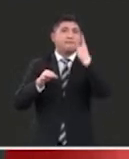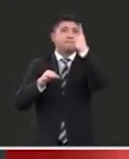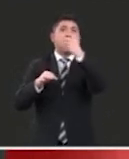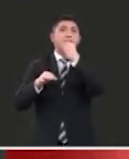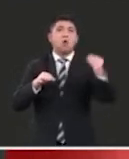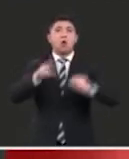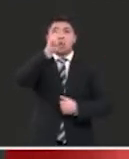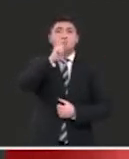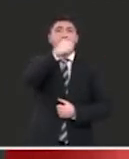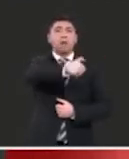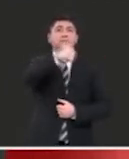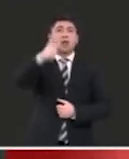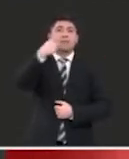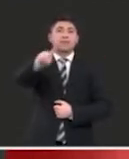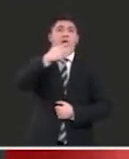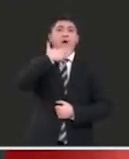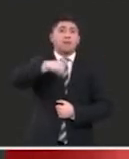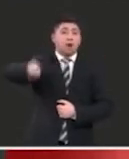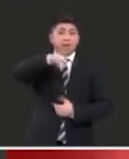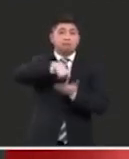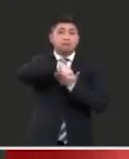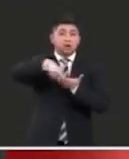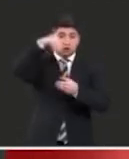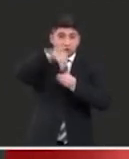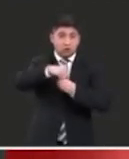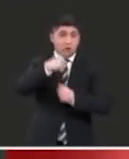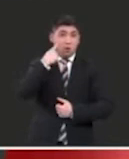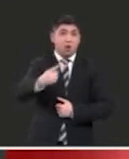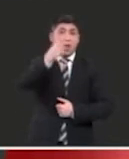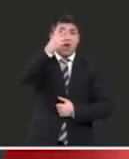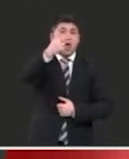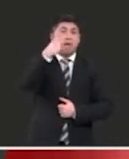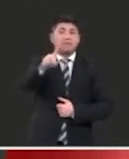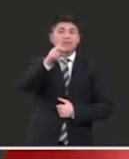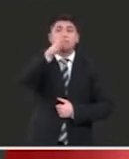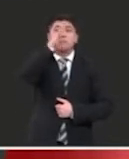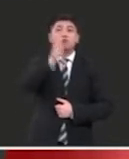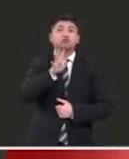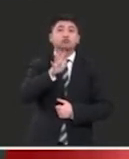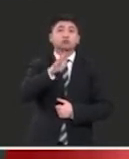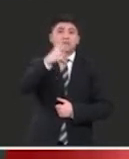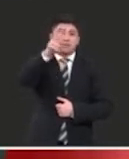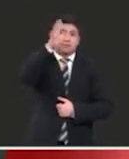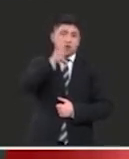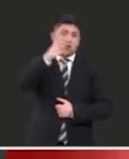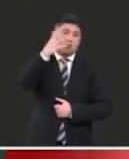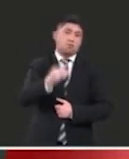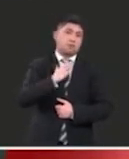1 milyon 266 bin emeklimizin maaşlarını 2500 liraya yükseltmiş